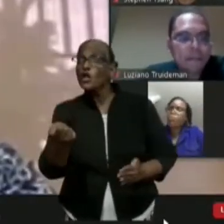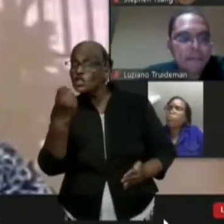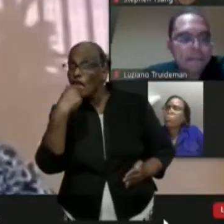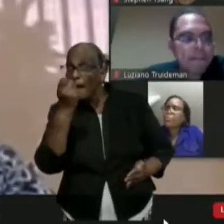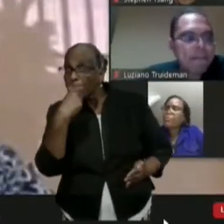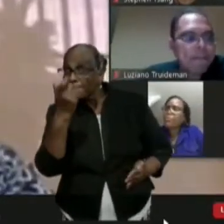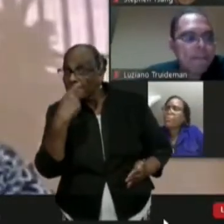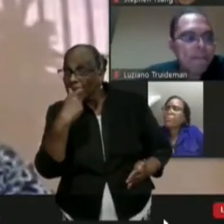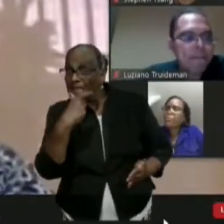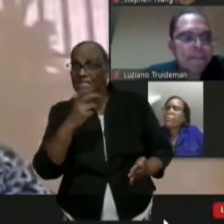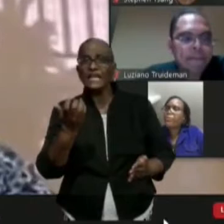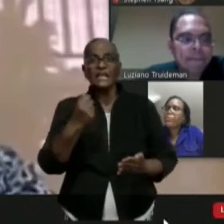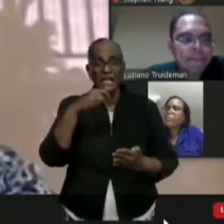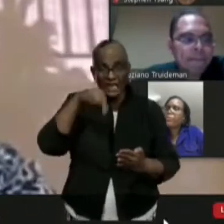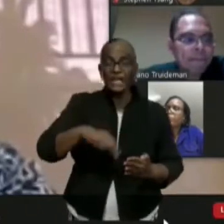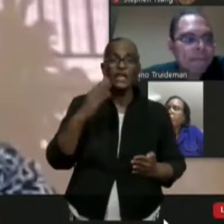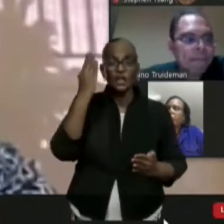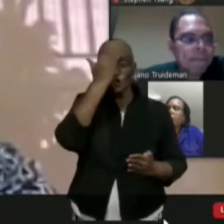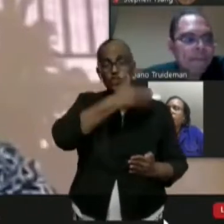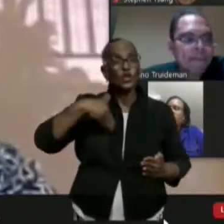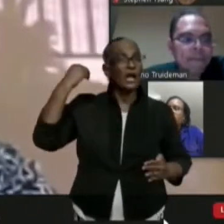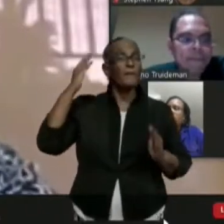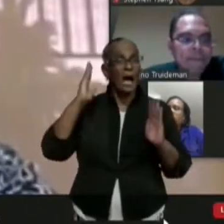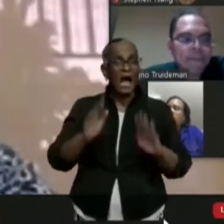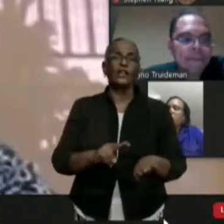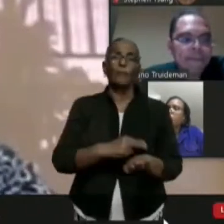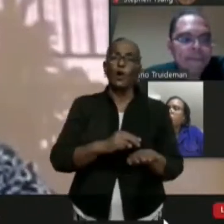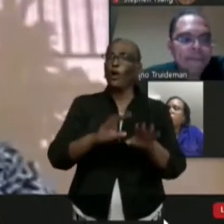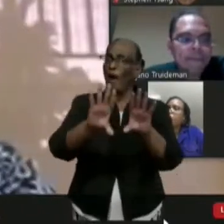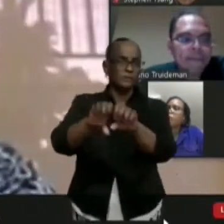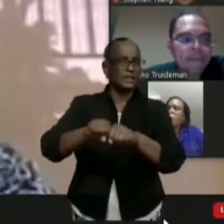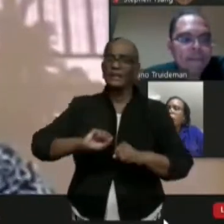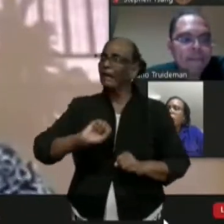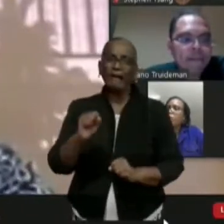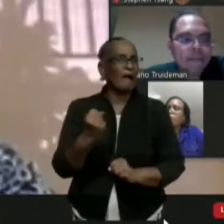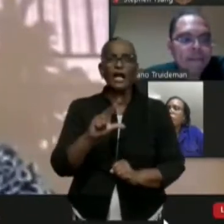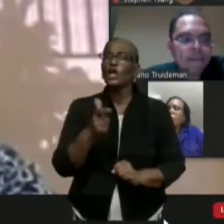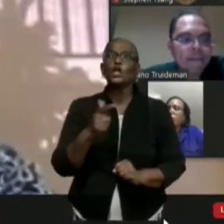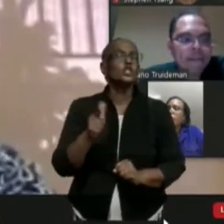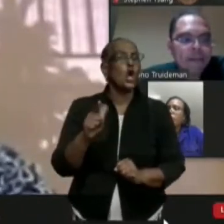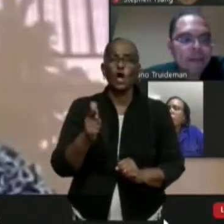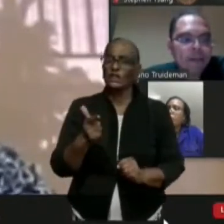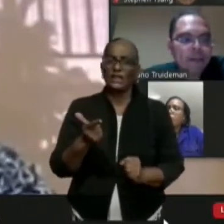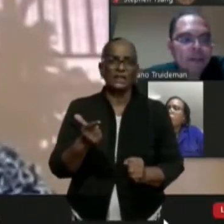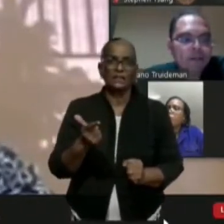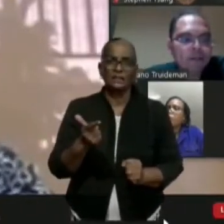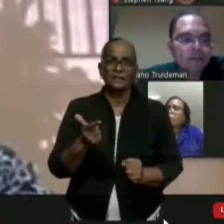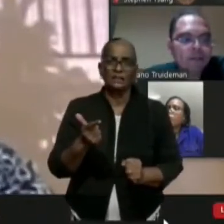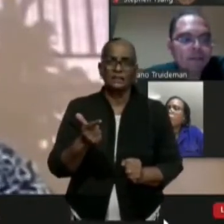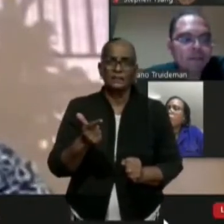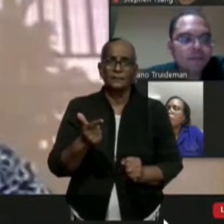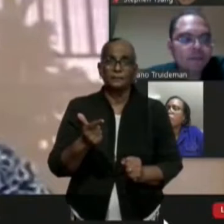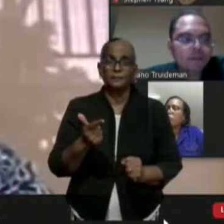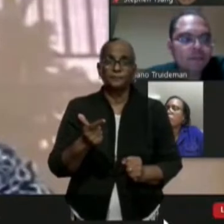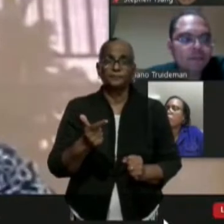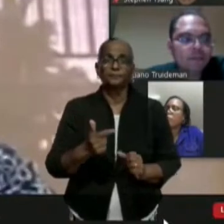die wij in Suriname al gebruiken te kunnen accepteren als een dit is nou de therapie voor.